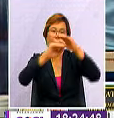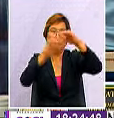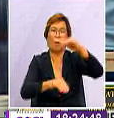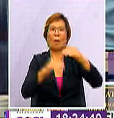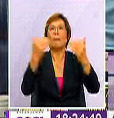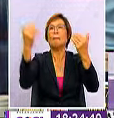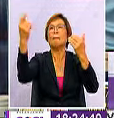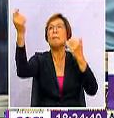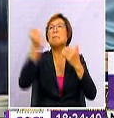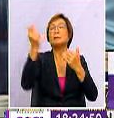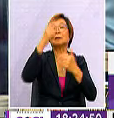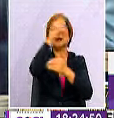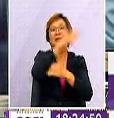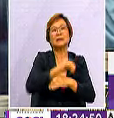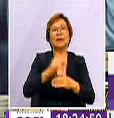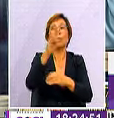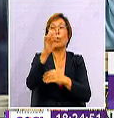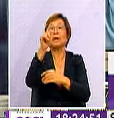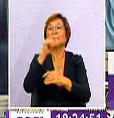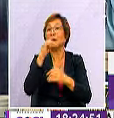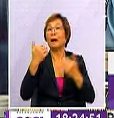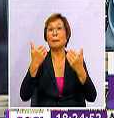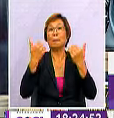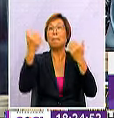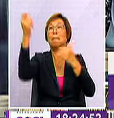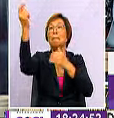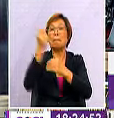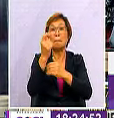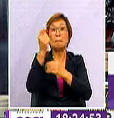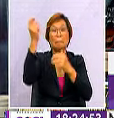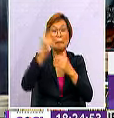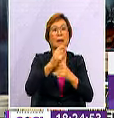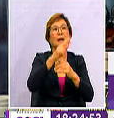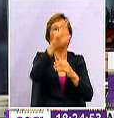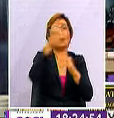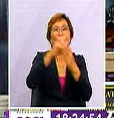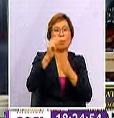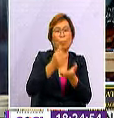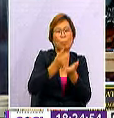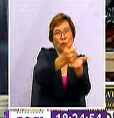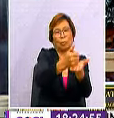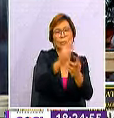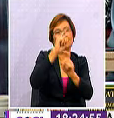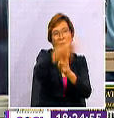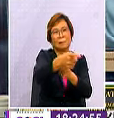pesara kerajaan dan veteran yang tidak berpencen, bantuan khas kewangan RM300 akan diberikan.